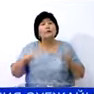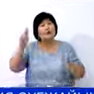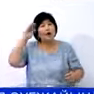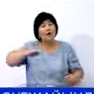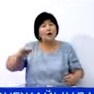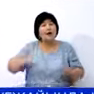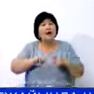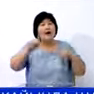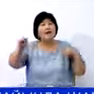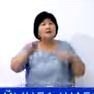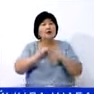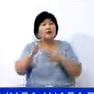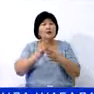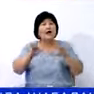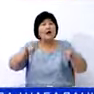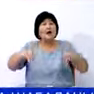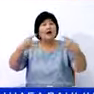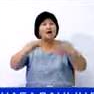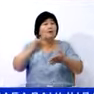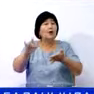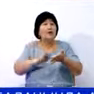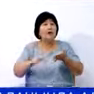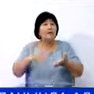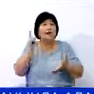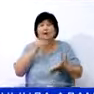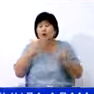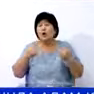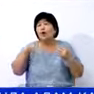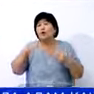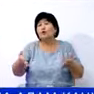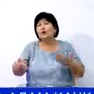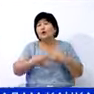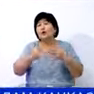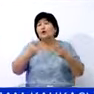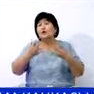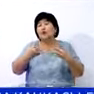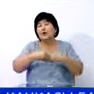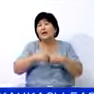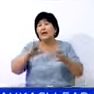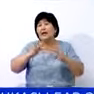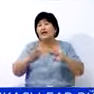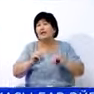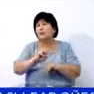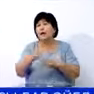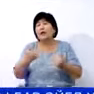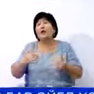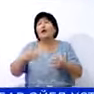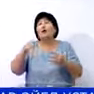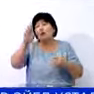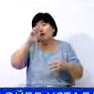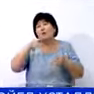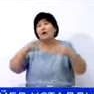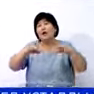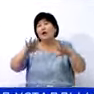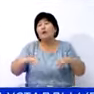оқушының қашықтан оқу үшін компьютер планшеті жоқ. Ал 4 мыңға жуық отбасы интернетпен қамтылмаған. Үкіметтен компьютерлік құрылғылар